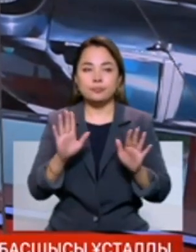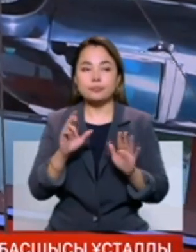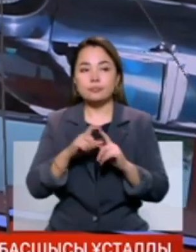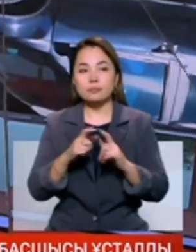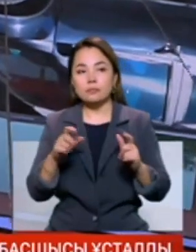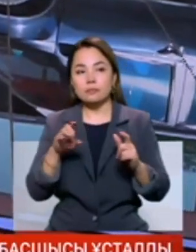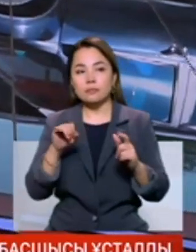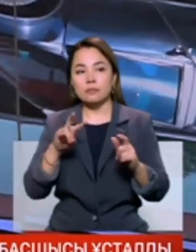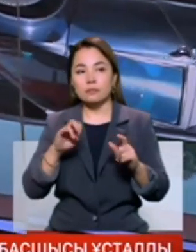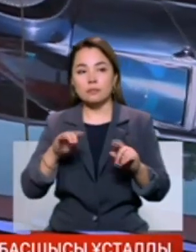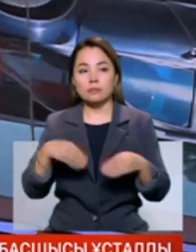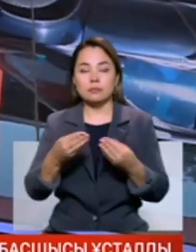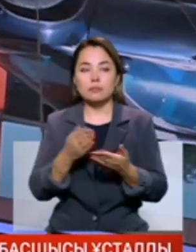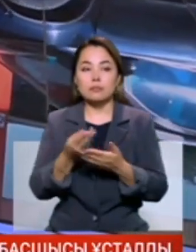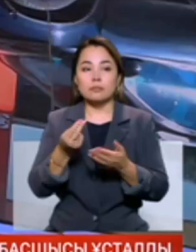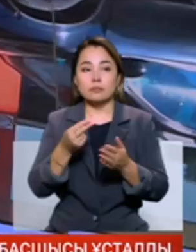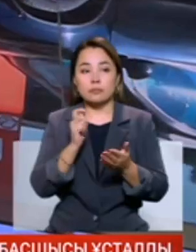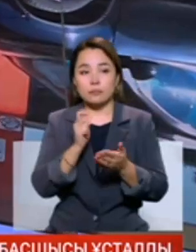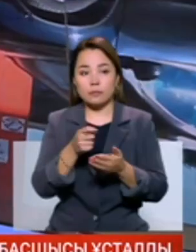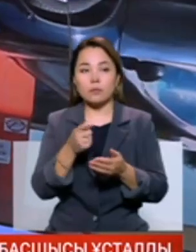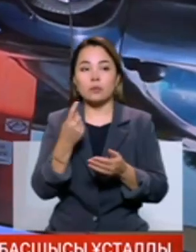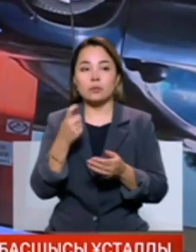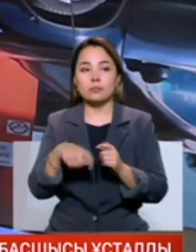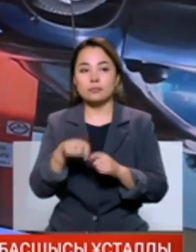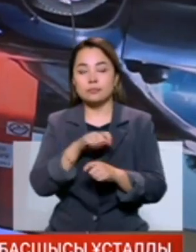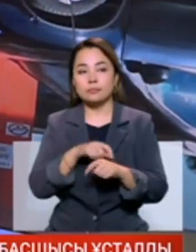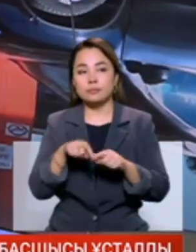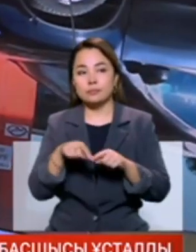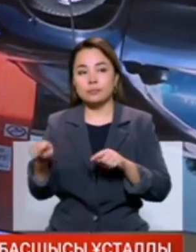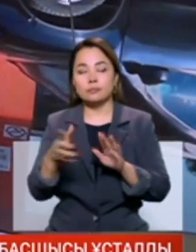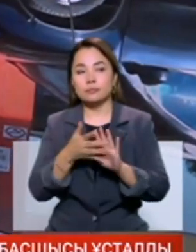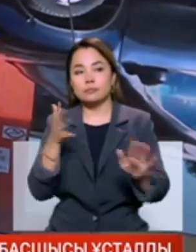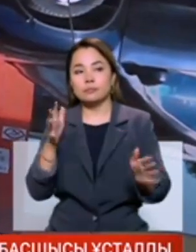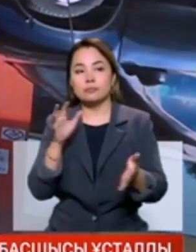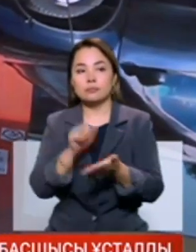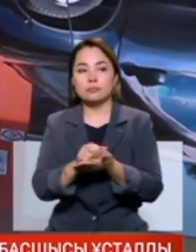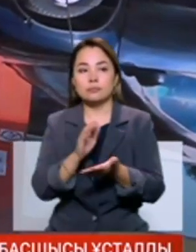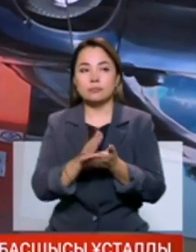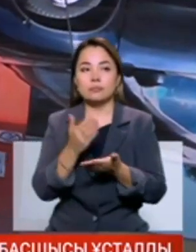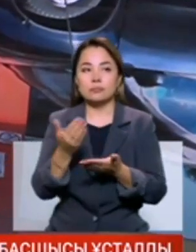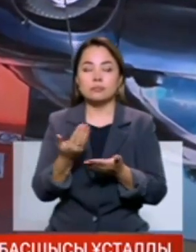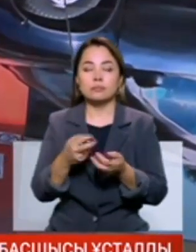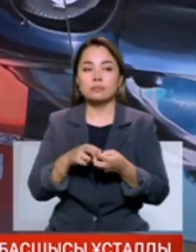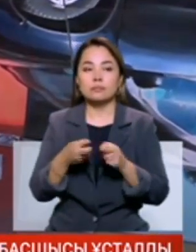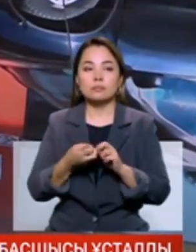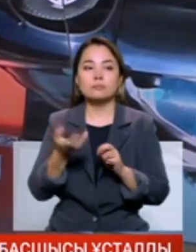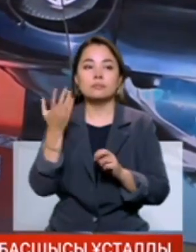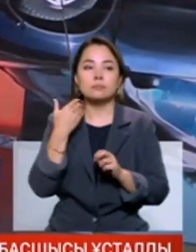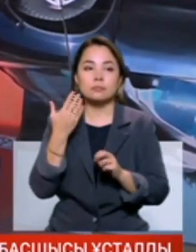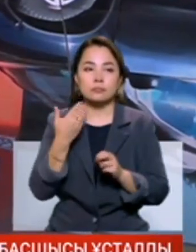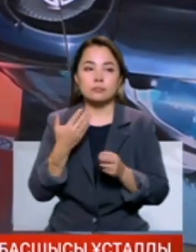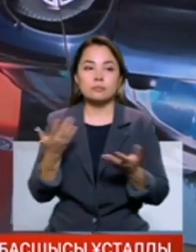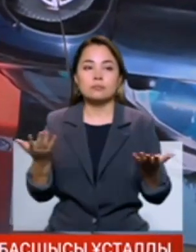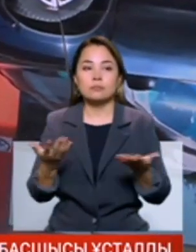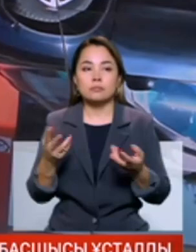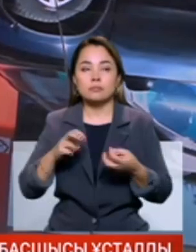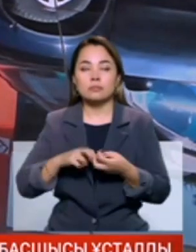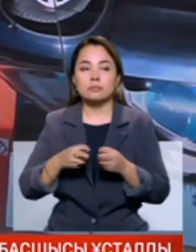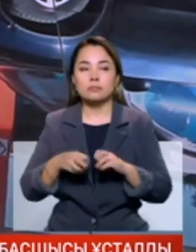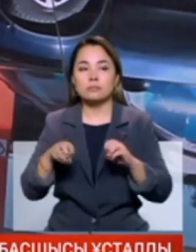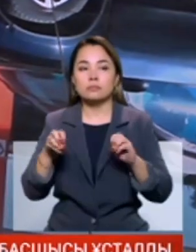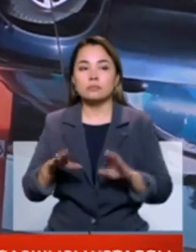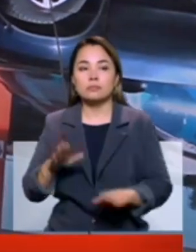жатыр. Қолма-қол ақшаға алам десеңіз, жүздеген метрге созылған кезекті сабақтайсыз. Мәселе қашан және қалай шешілмек? Жақсыбек